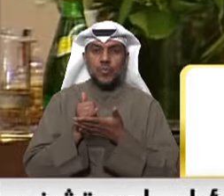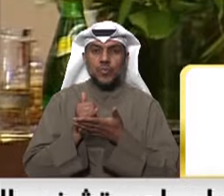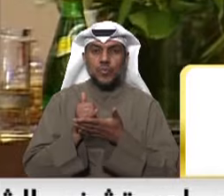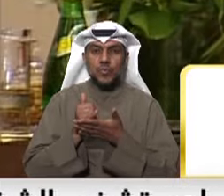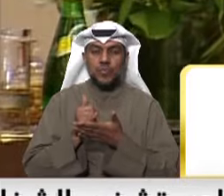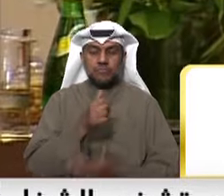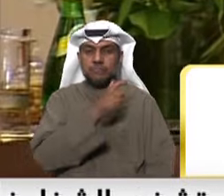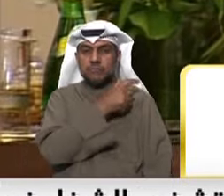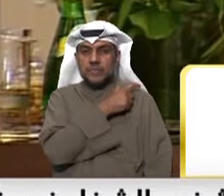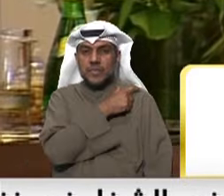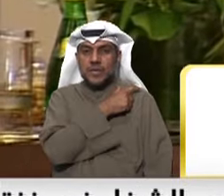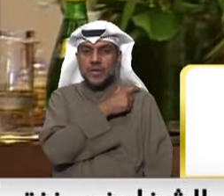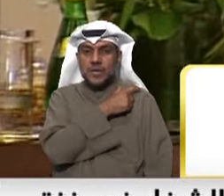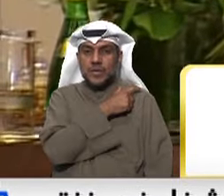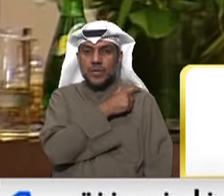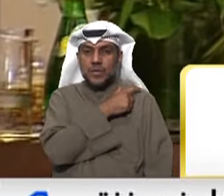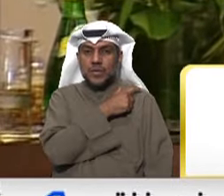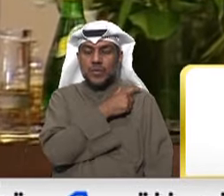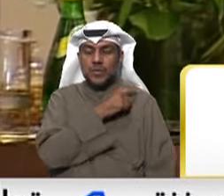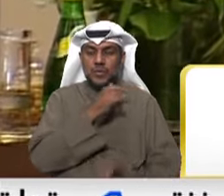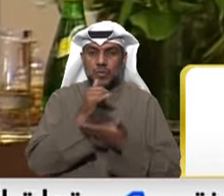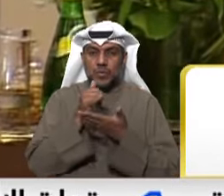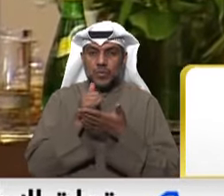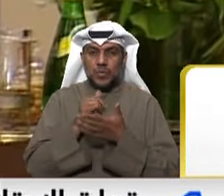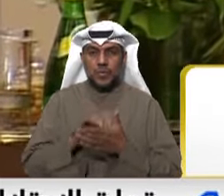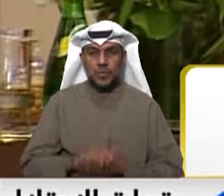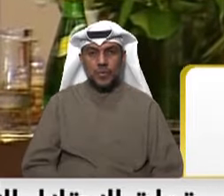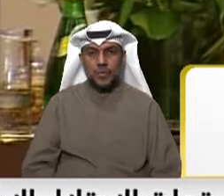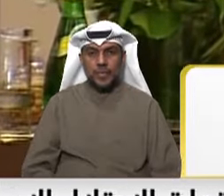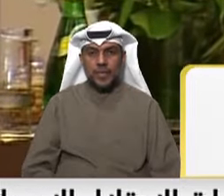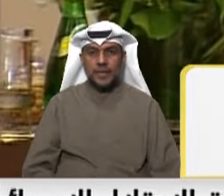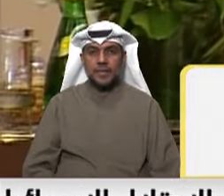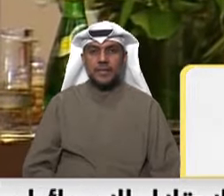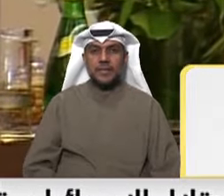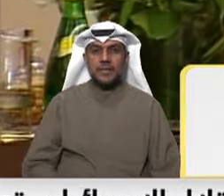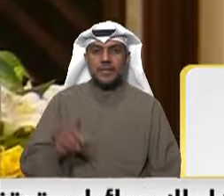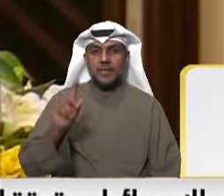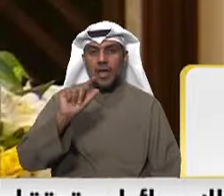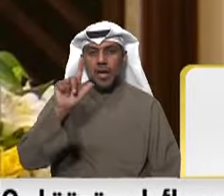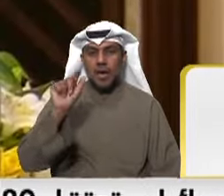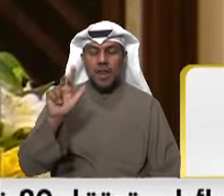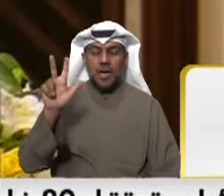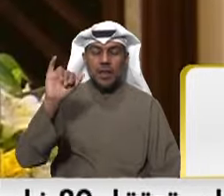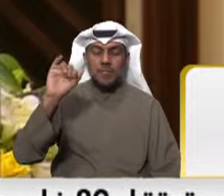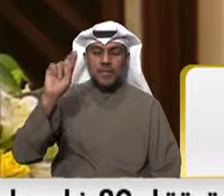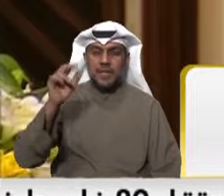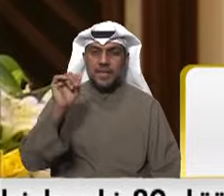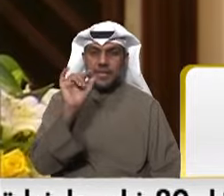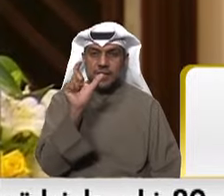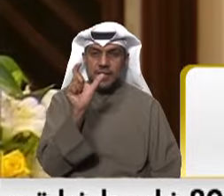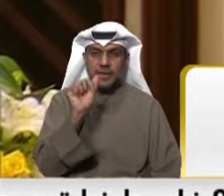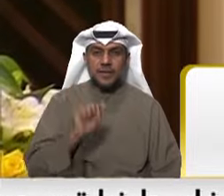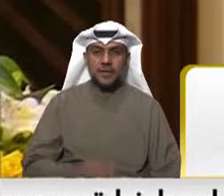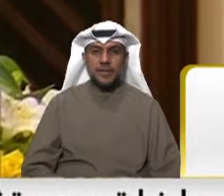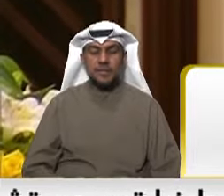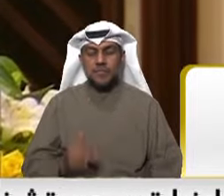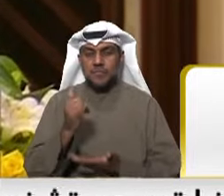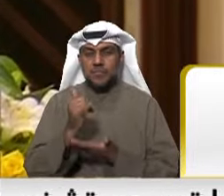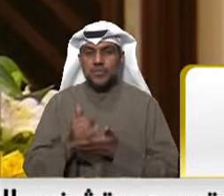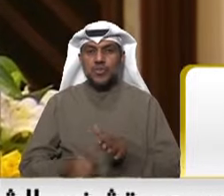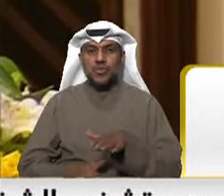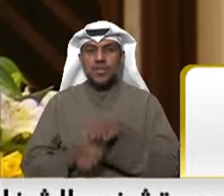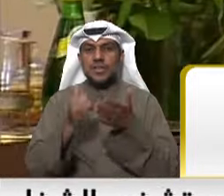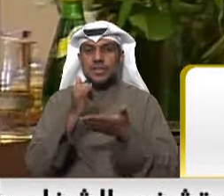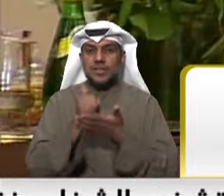الفريق الركن طيار بندر سالم المزين رئيس الأركان العامة